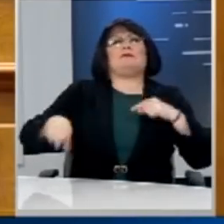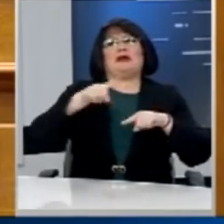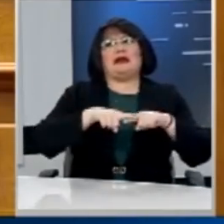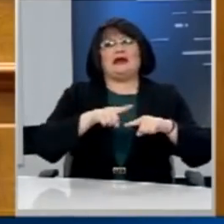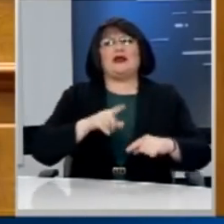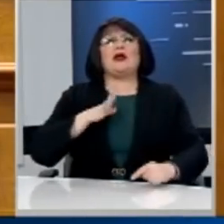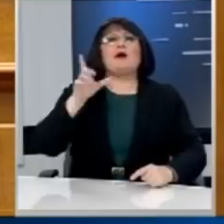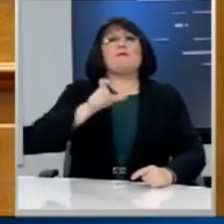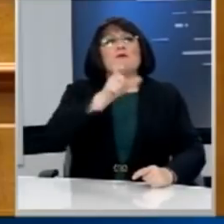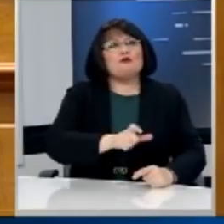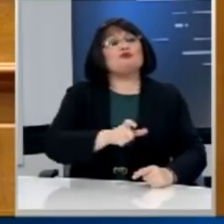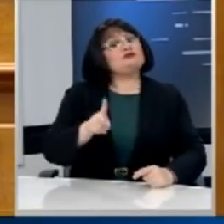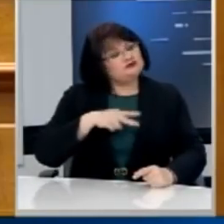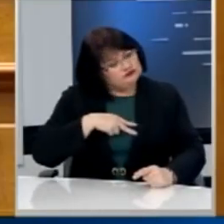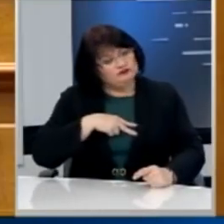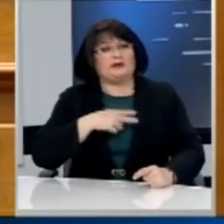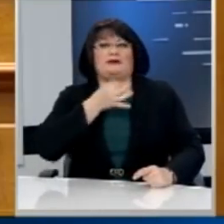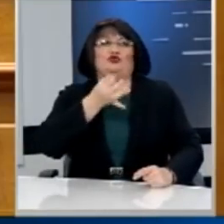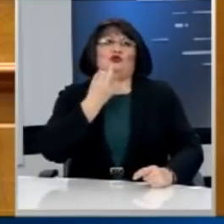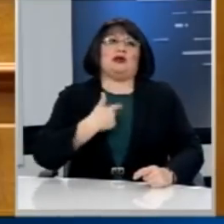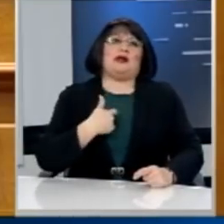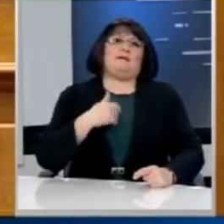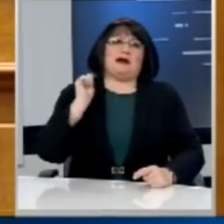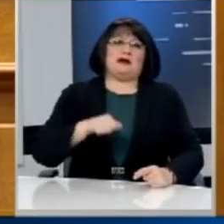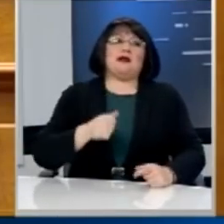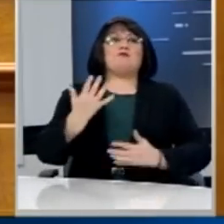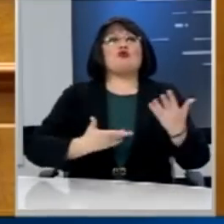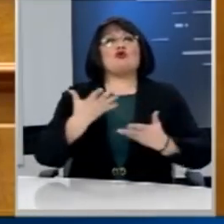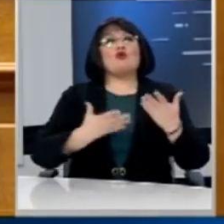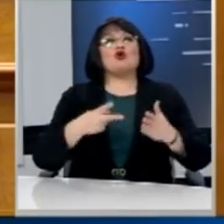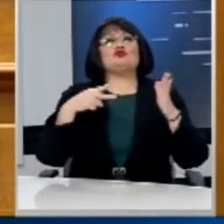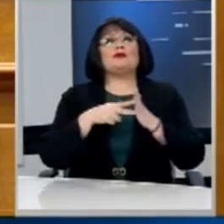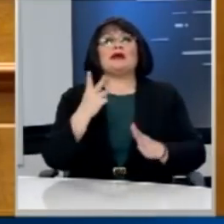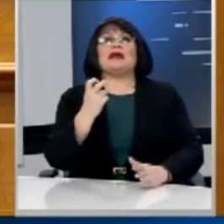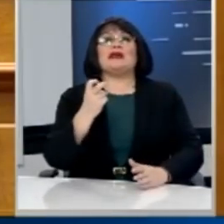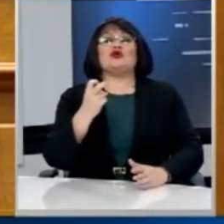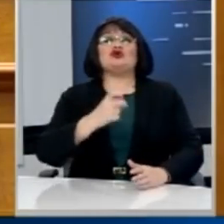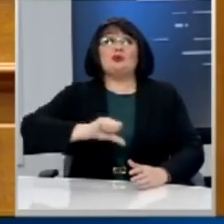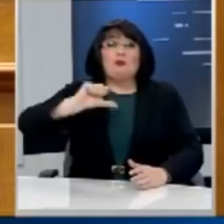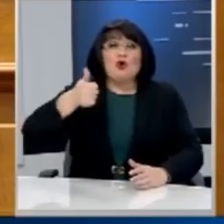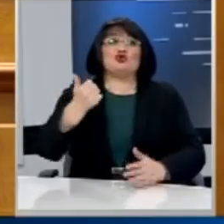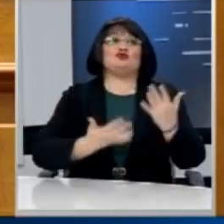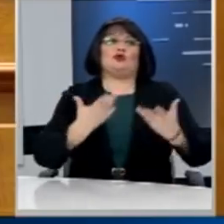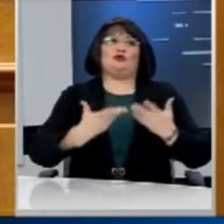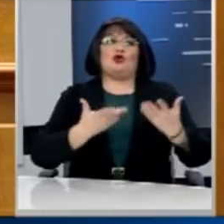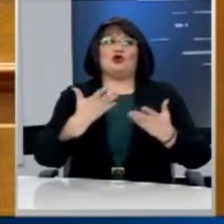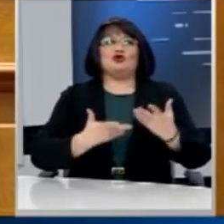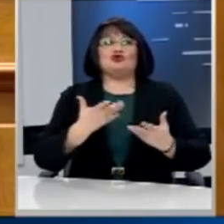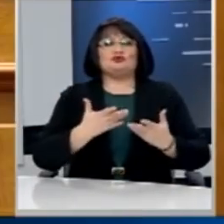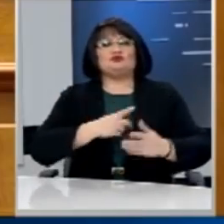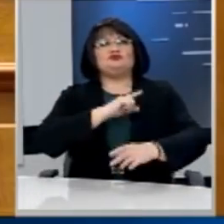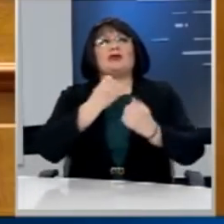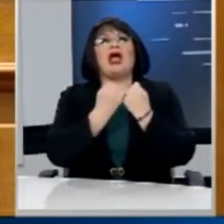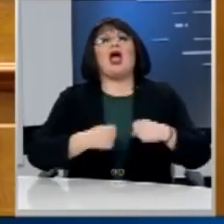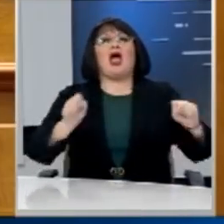Οι πολίτες δικαίωσαν αυτή την πρόβλεψη και ο προϋπολογισμός του 20 είναι ο πρώτος προϋπολογισμός της